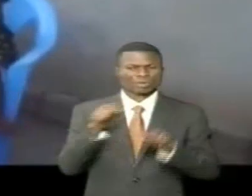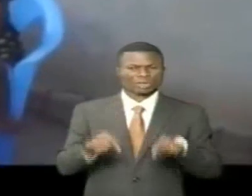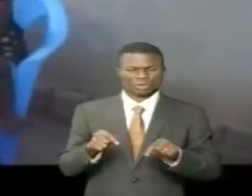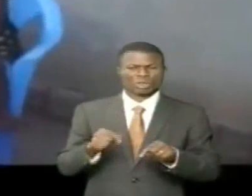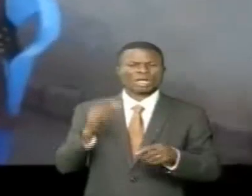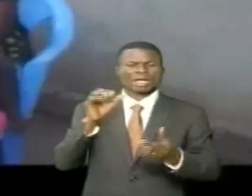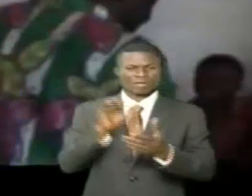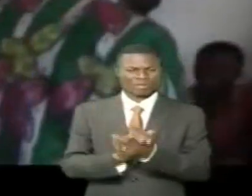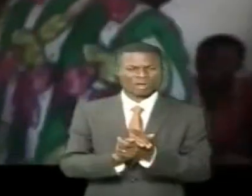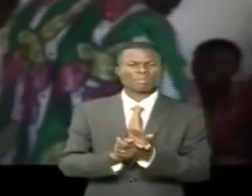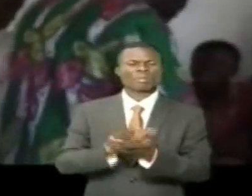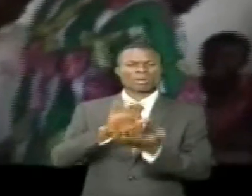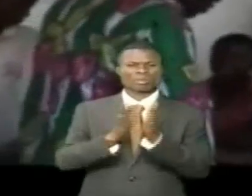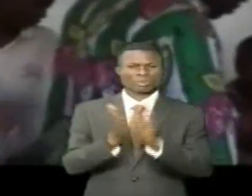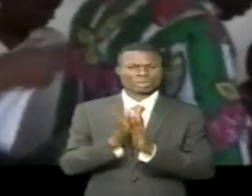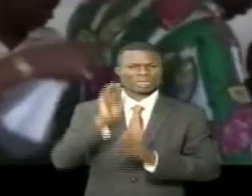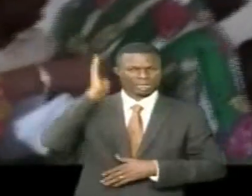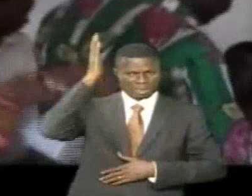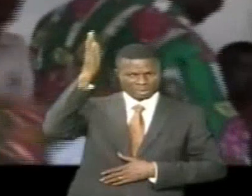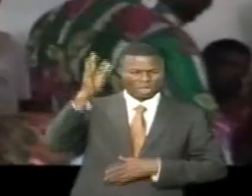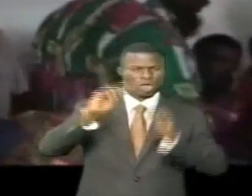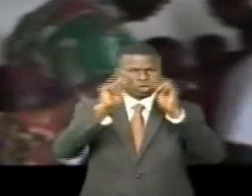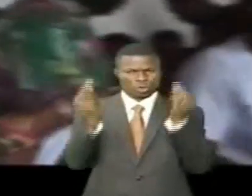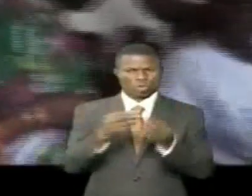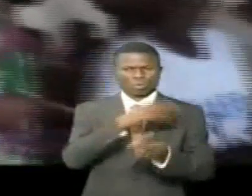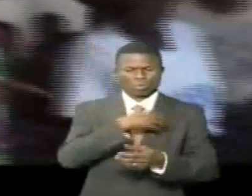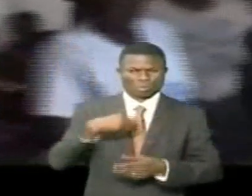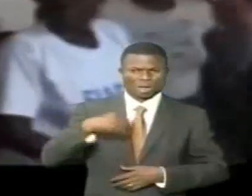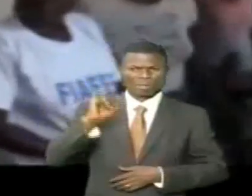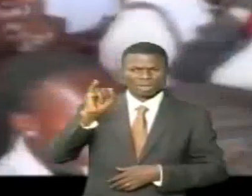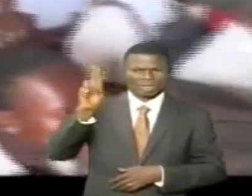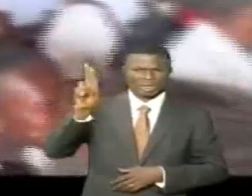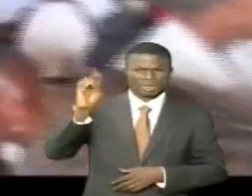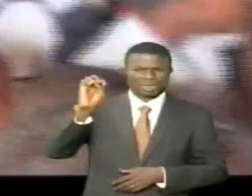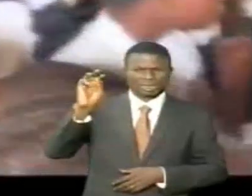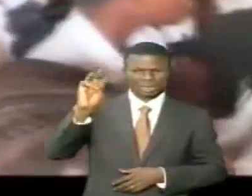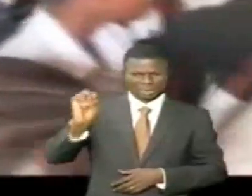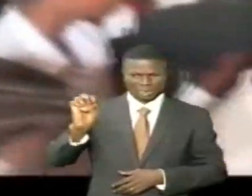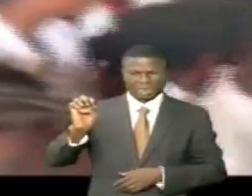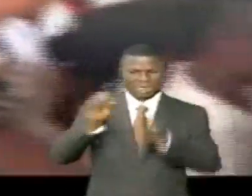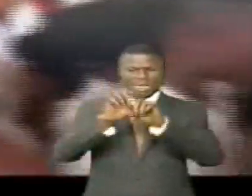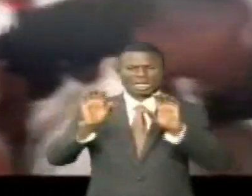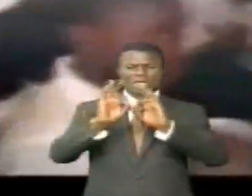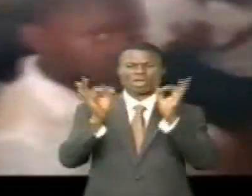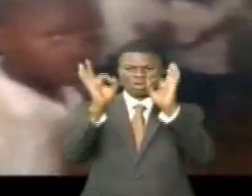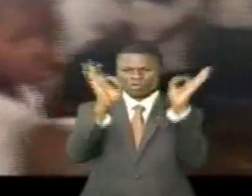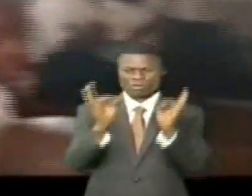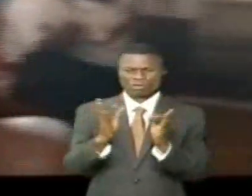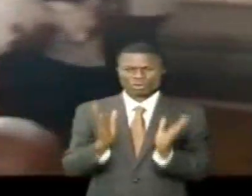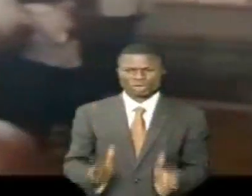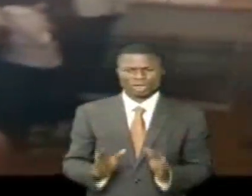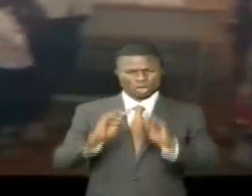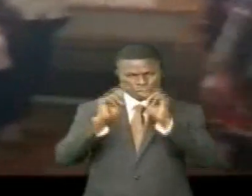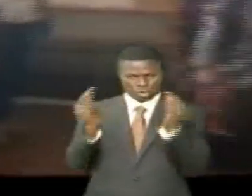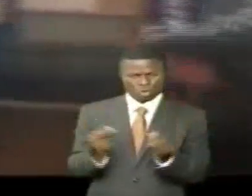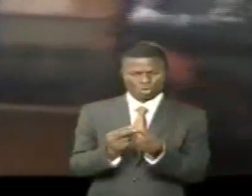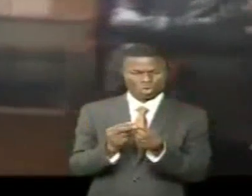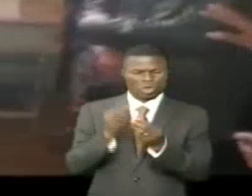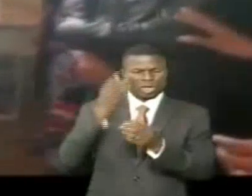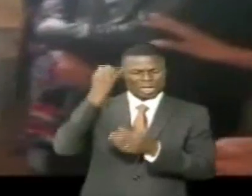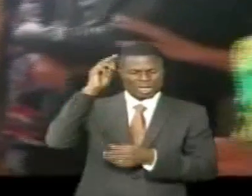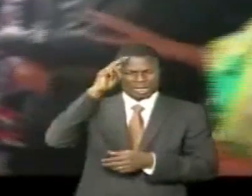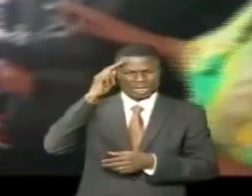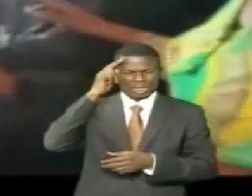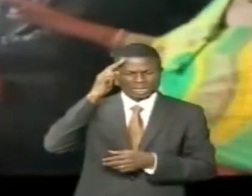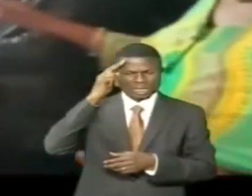demain. Cette structure que dirige Madame Irène Massangou Kayembe, ainsi que la fondatrice de cette structure, s'est référée à l'adage qui